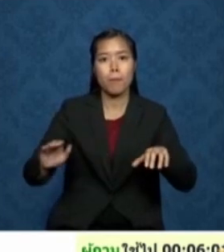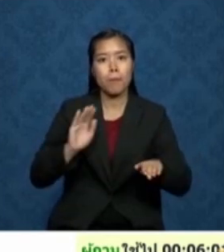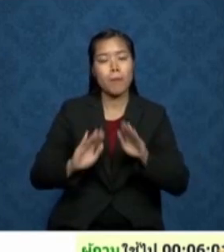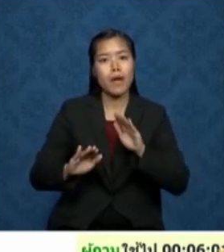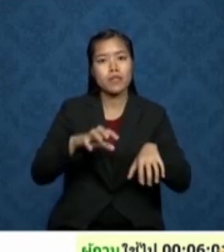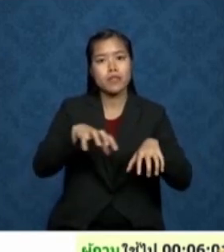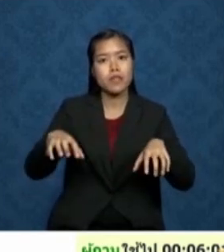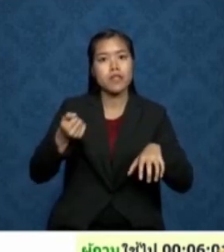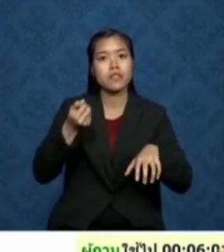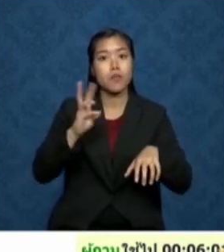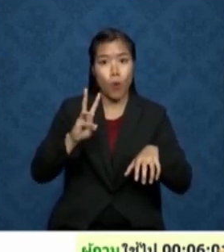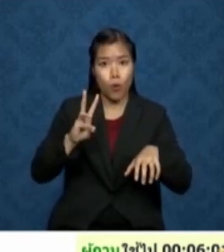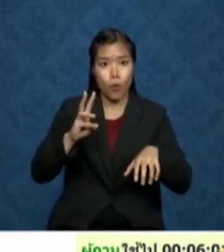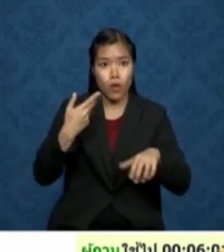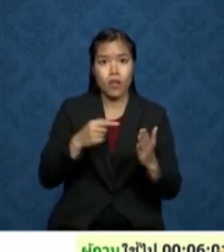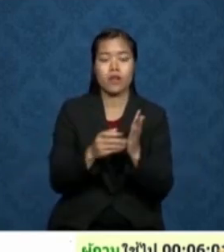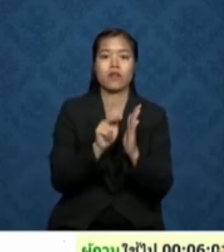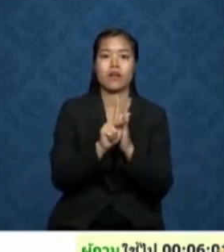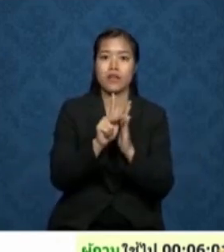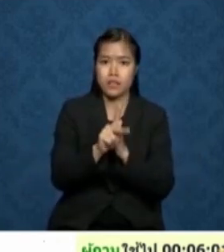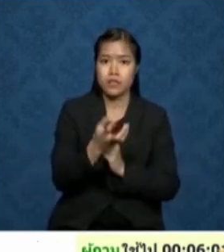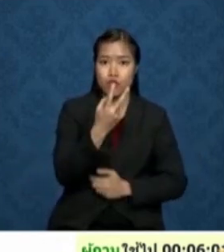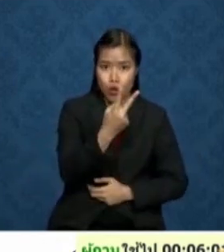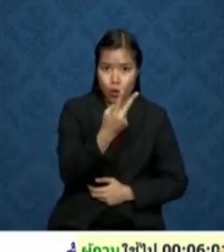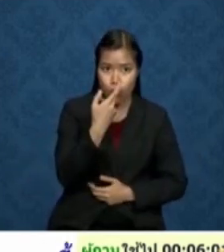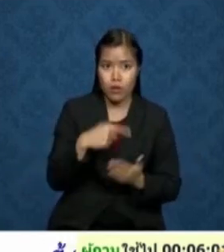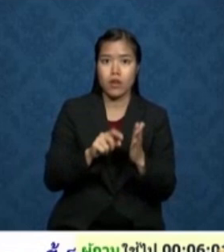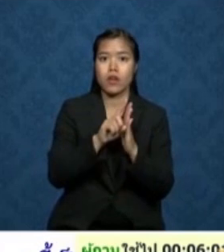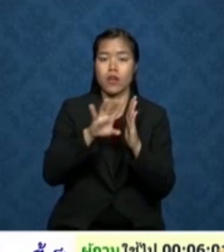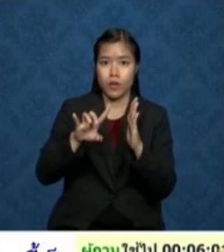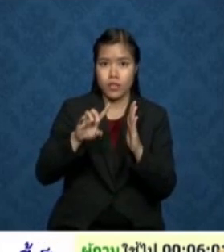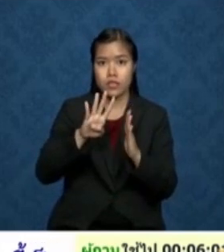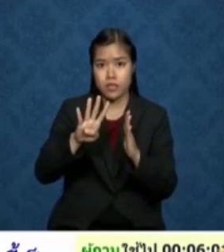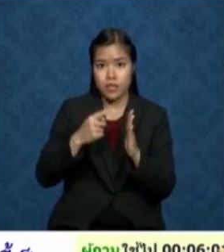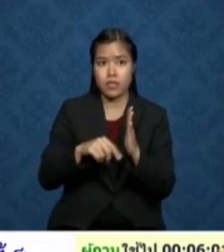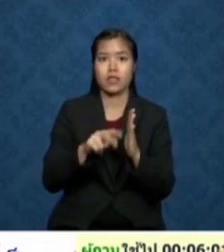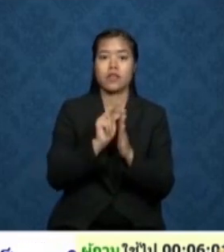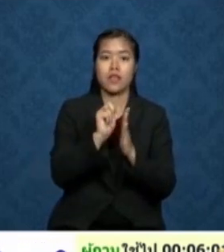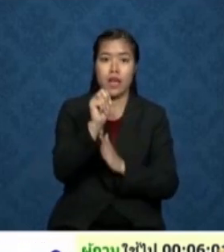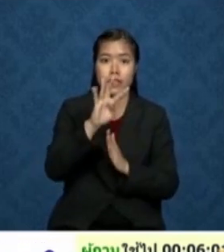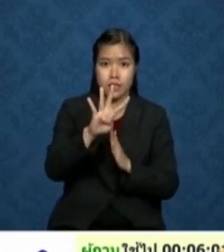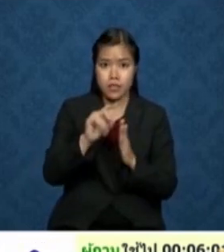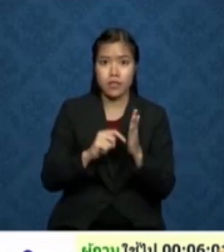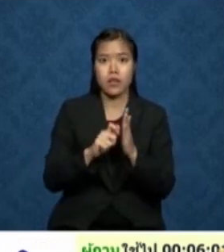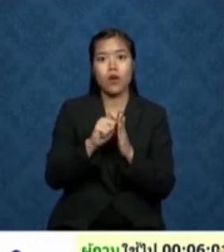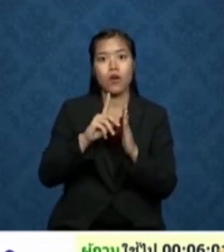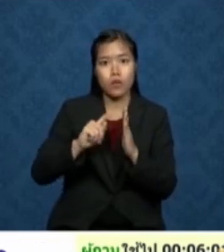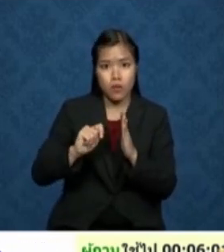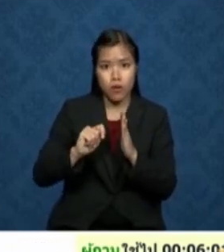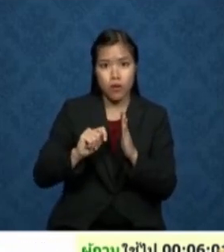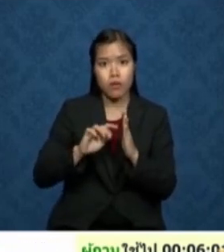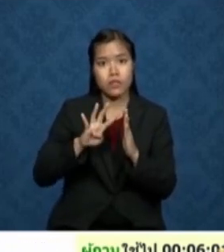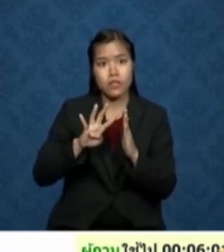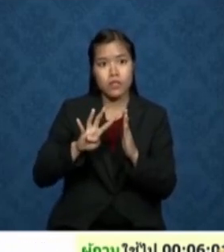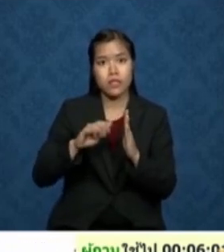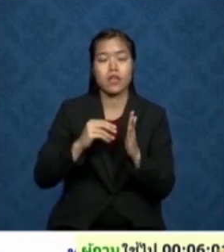lens 2 เครื่อง tinha somethinมา 4 เครื่องพบที่ 4ื่ เครื่องบที่ 3 เครื่องพบที่ records